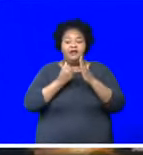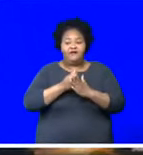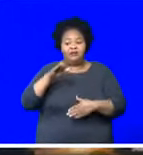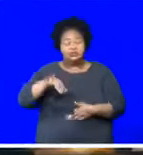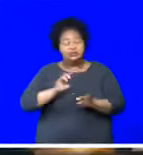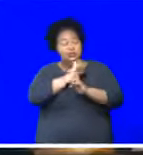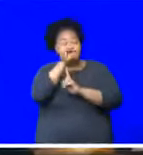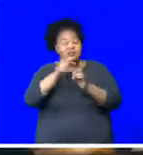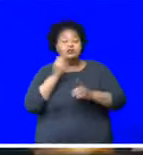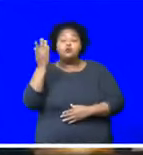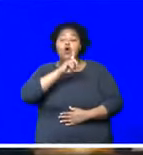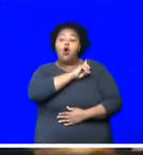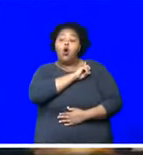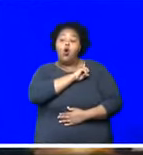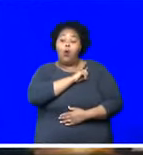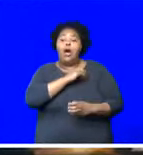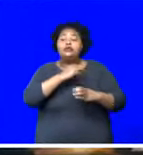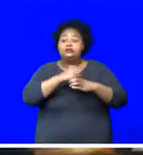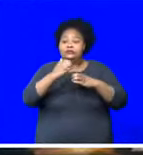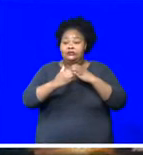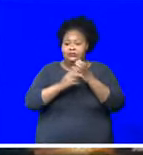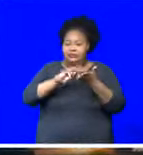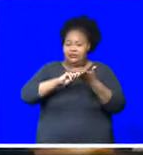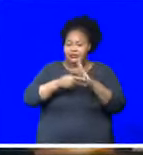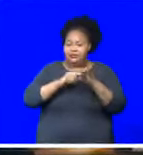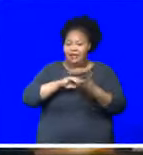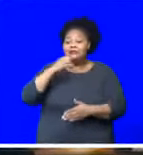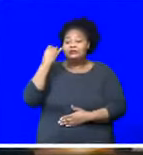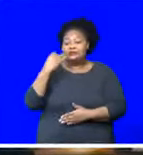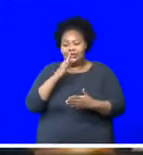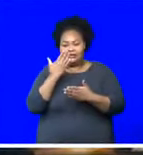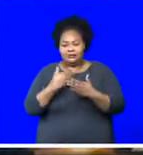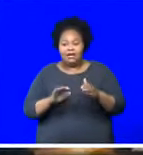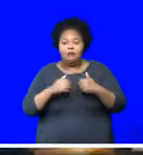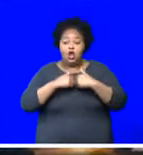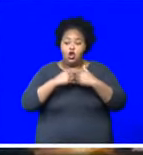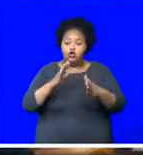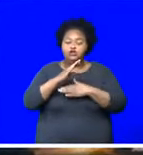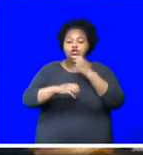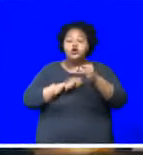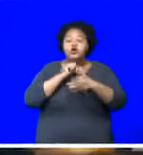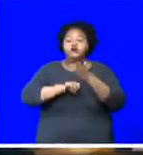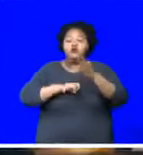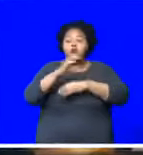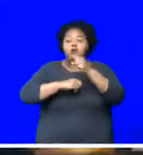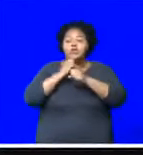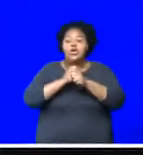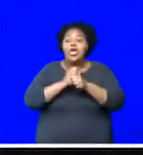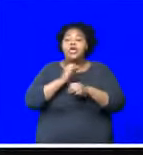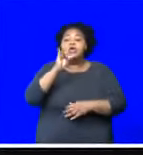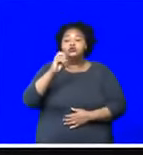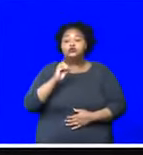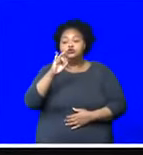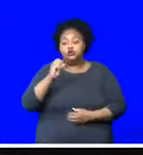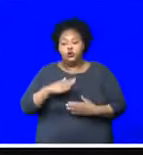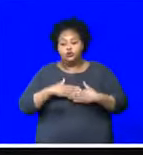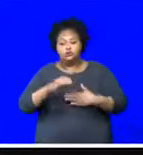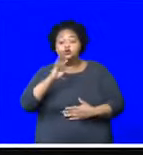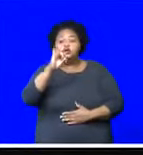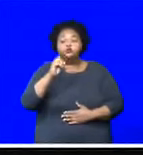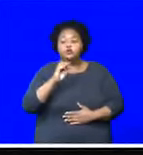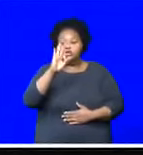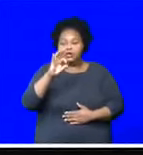lwesibili lekuphepha emgwacweni kusukela ngeminyaka wa-2021 kuya ku-2030 kumathapha. livele